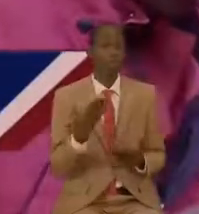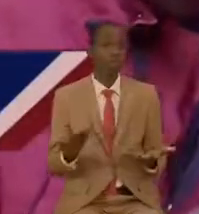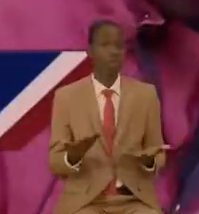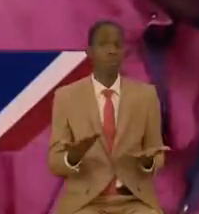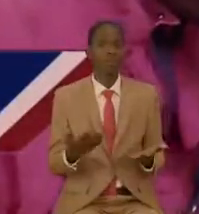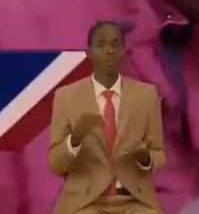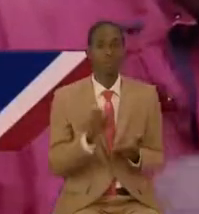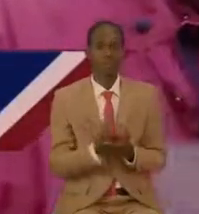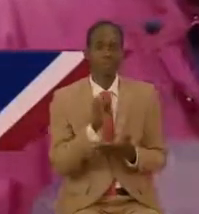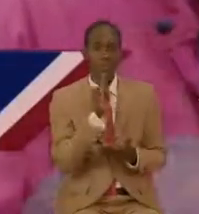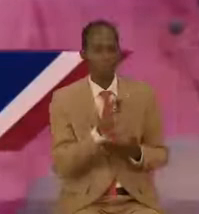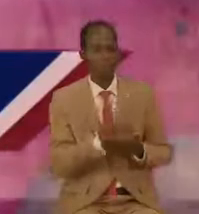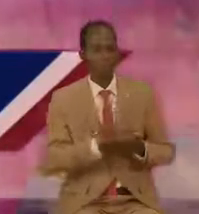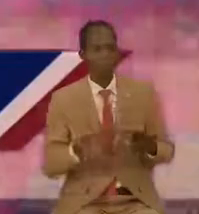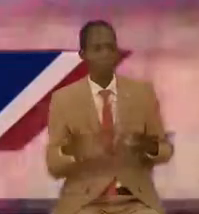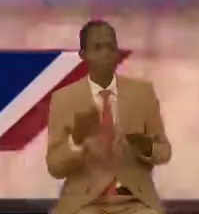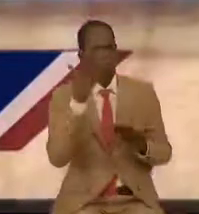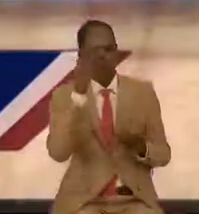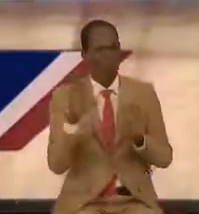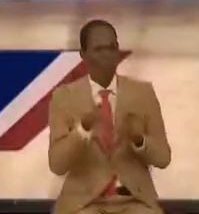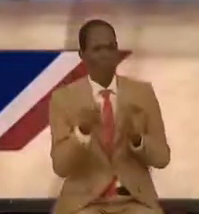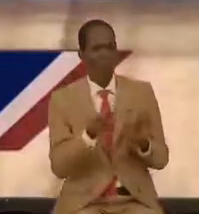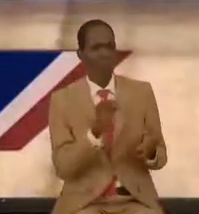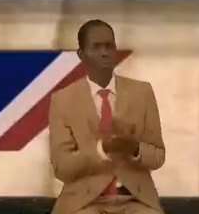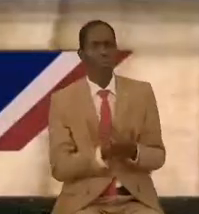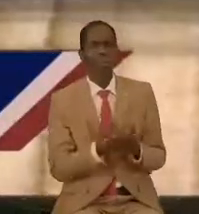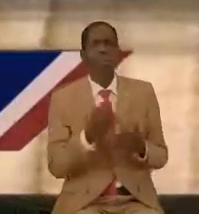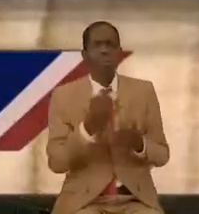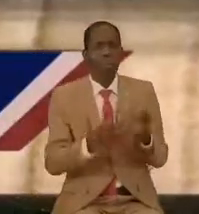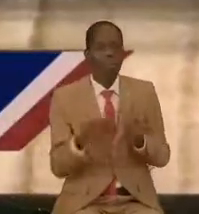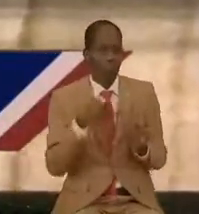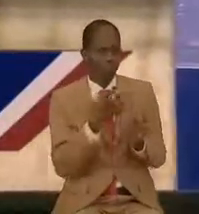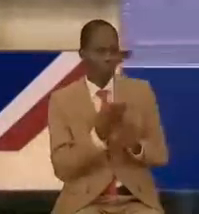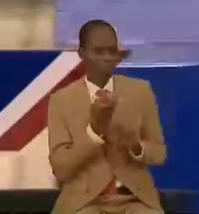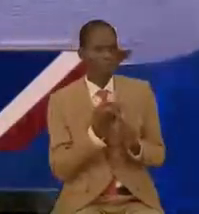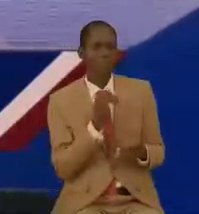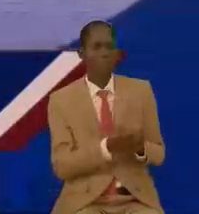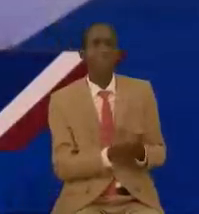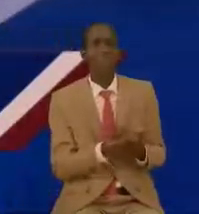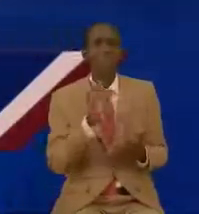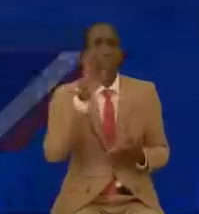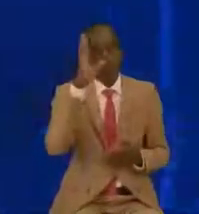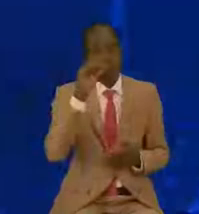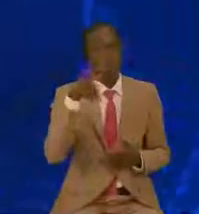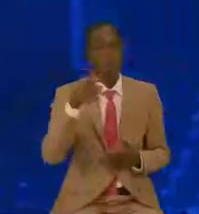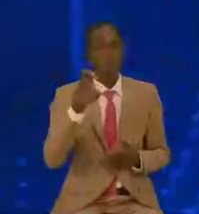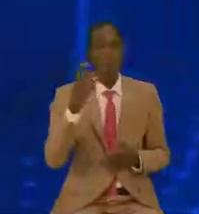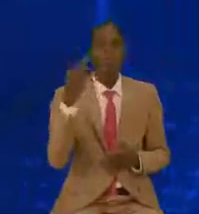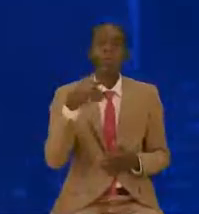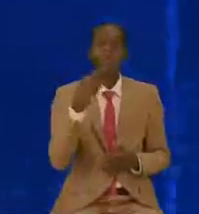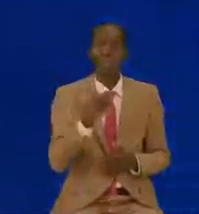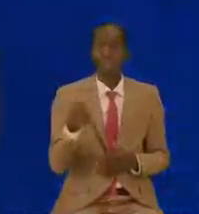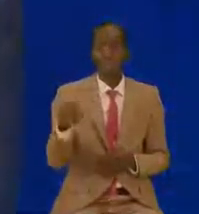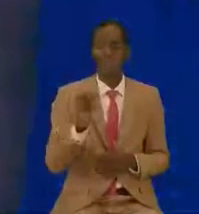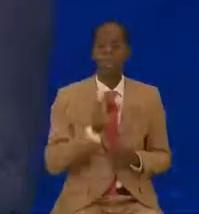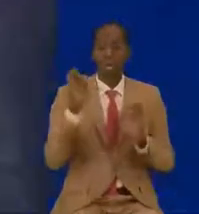Mais vous dites que c'est clair. Pourquoi a-t-il fait cela? Qu'est-ce qu'on a de cela? Il leur dit que